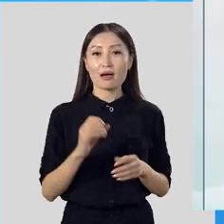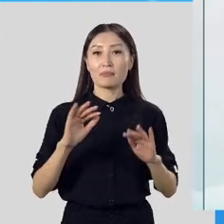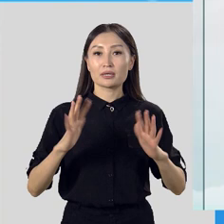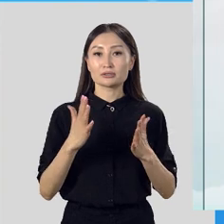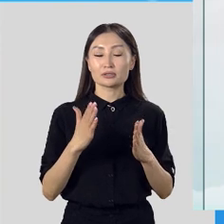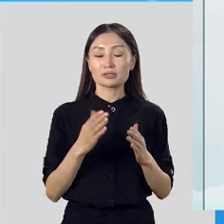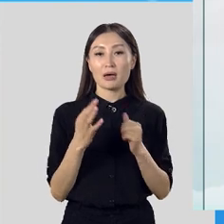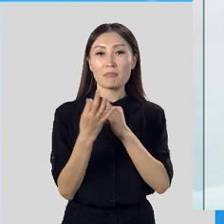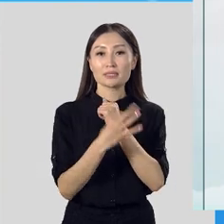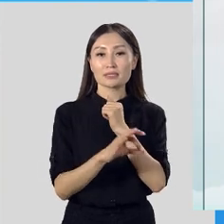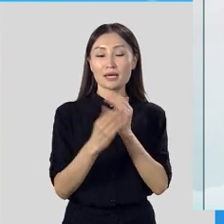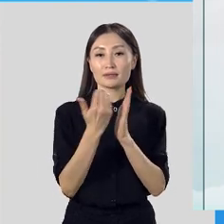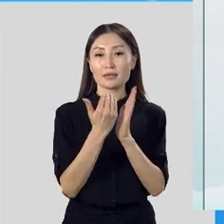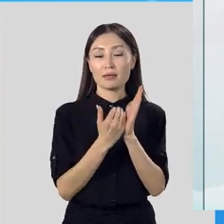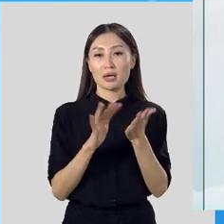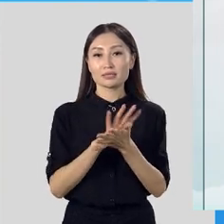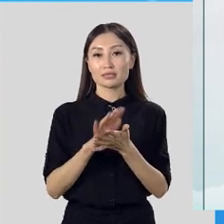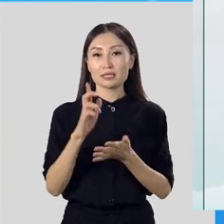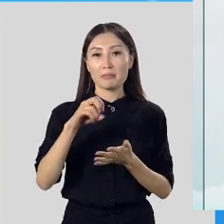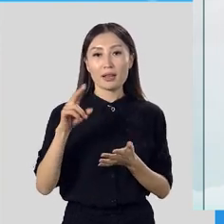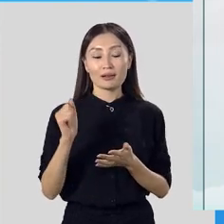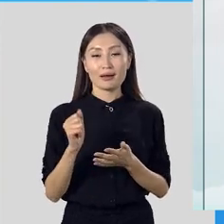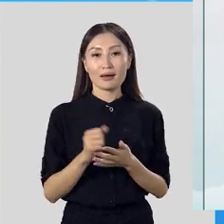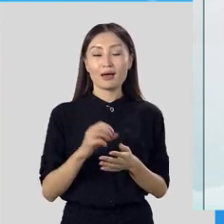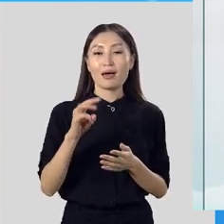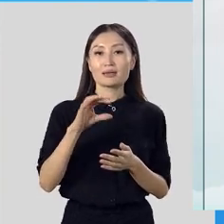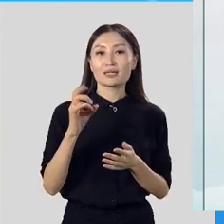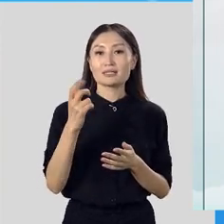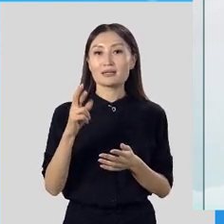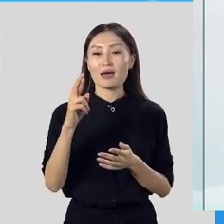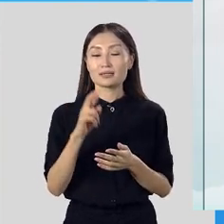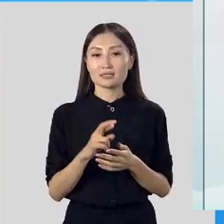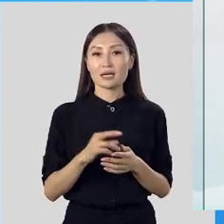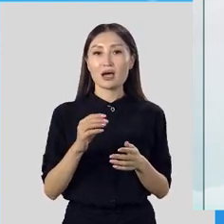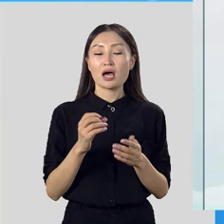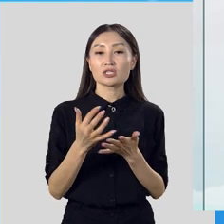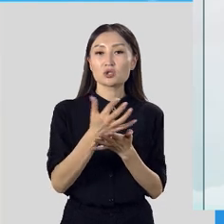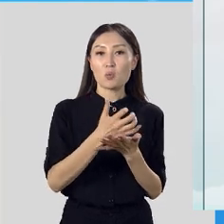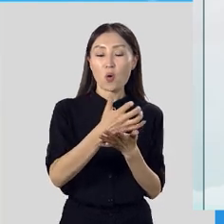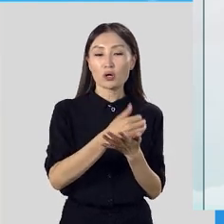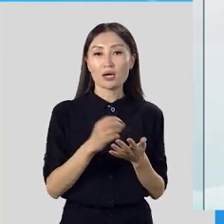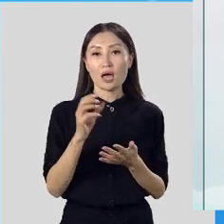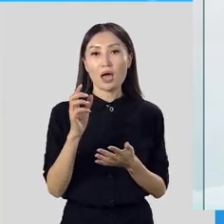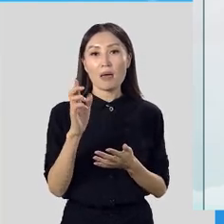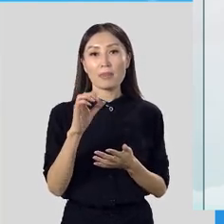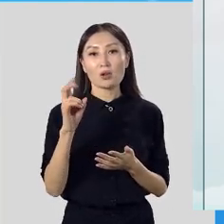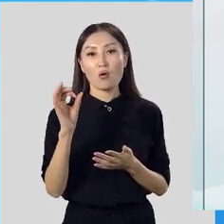происходит последний этап синтеза белка – трансляция, непосредственная сборка белковой